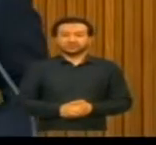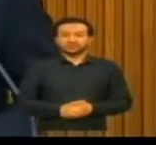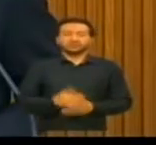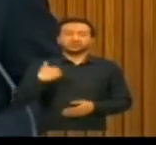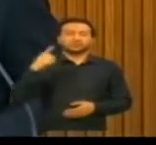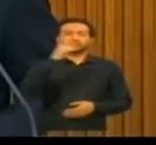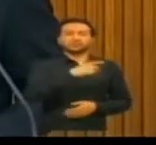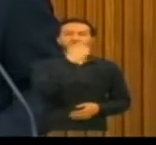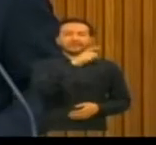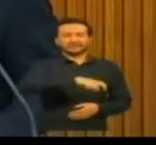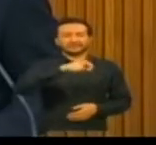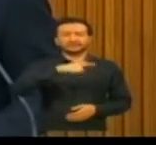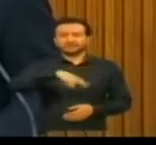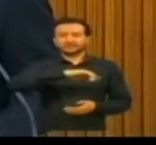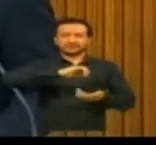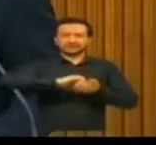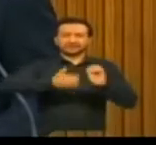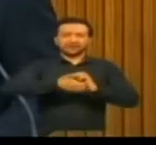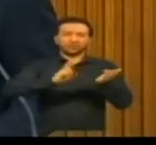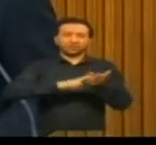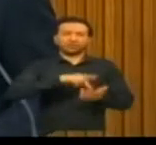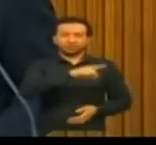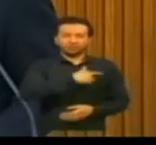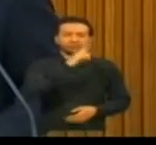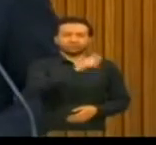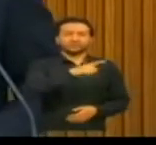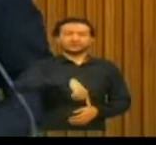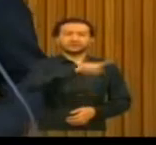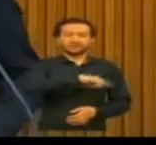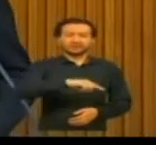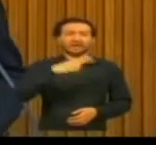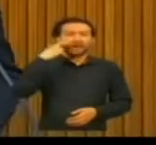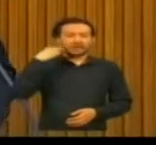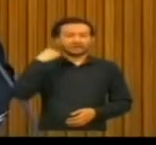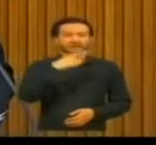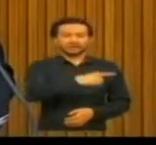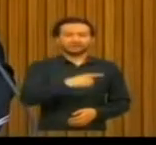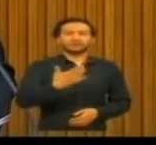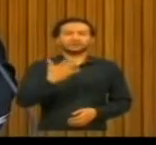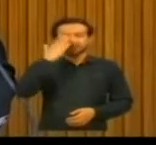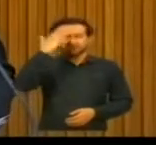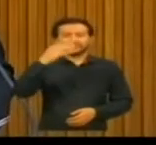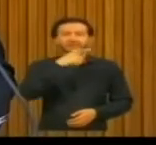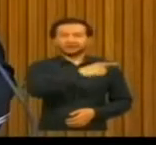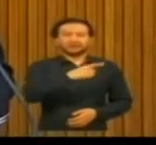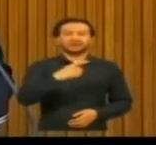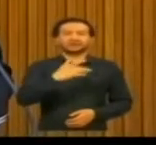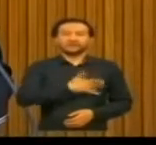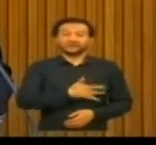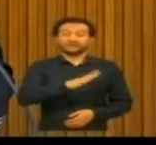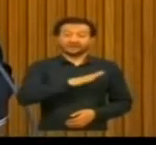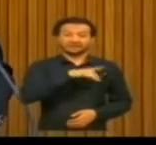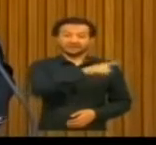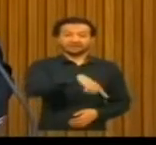Soruyorum bu 7 kişiye, çete mensubu 7 kişiye soruyorum. Sizde ahlak, sizde onur, sizde haysiyet varsa